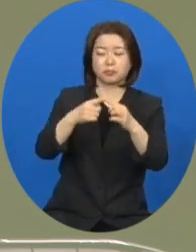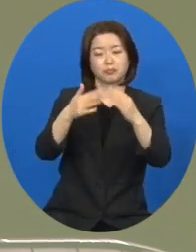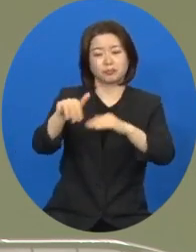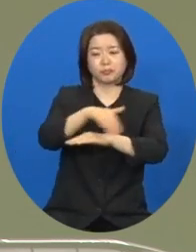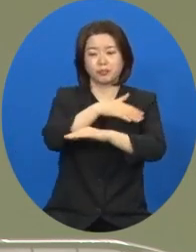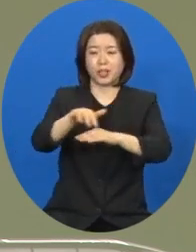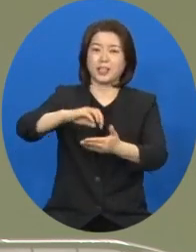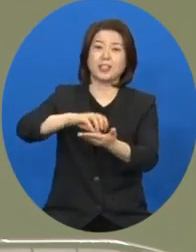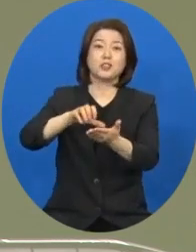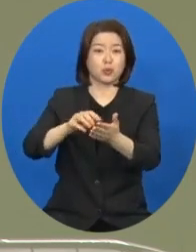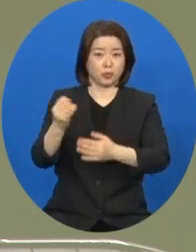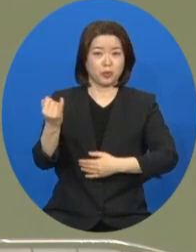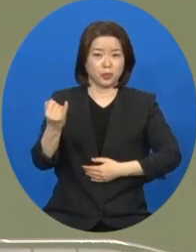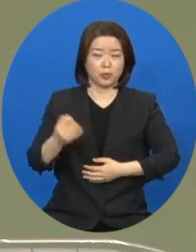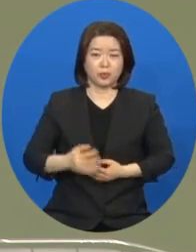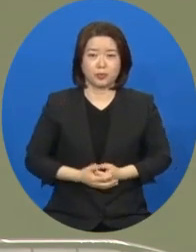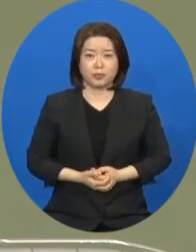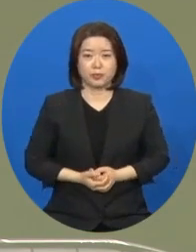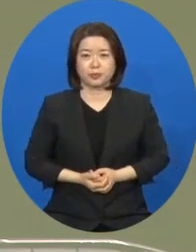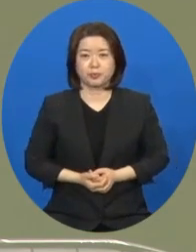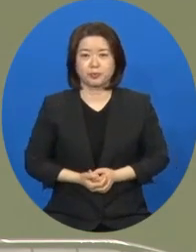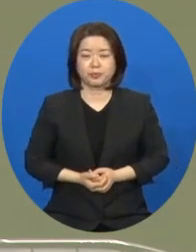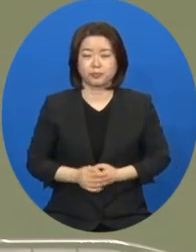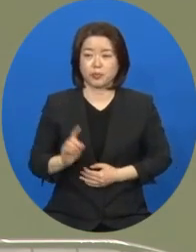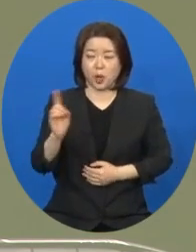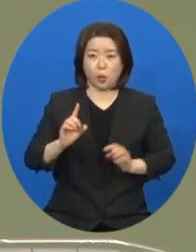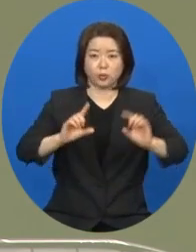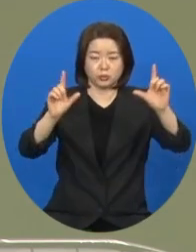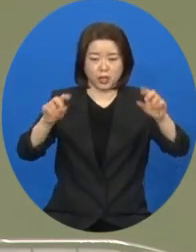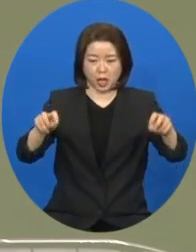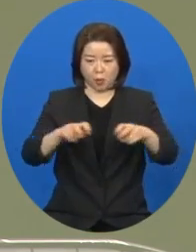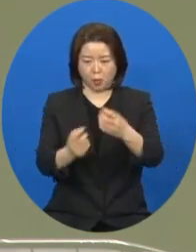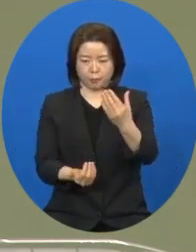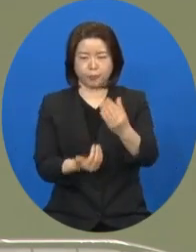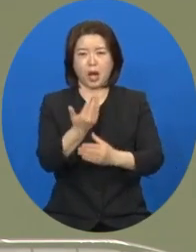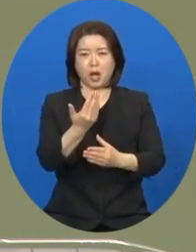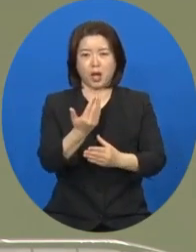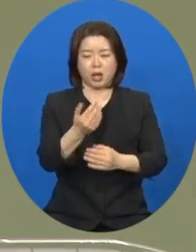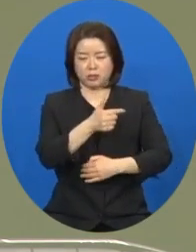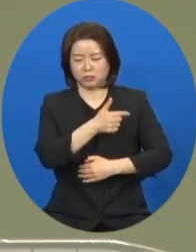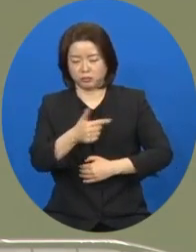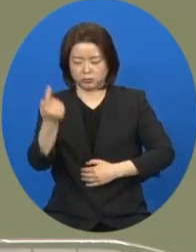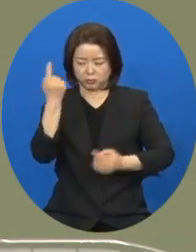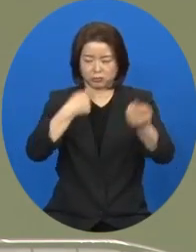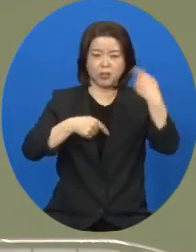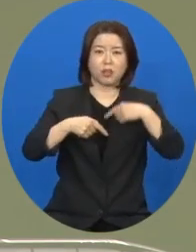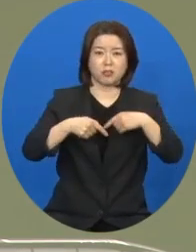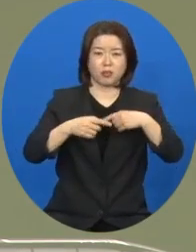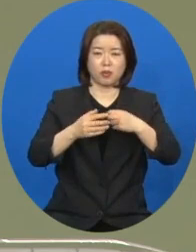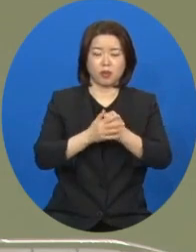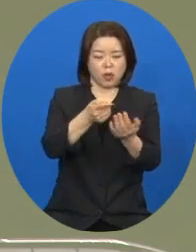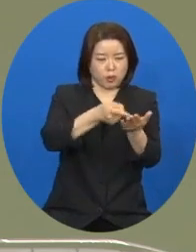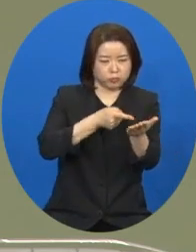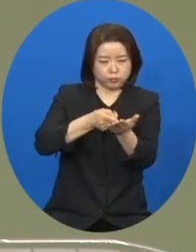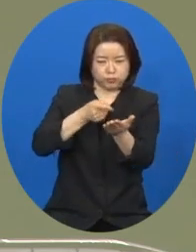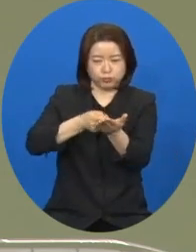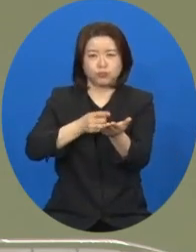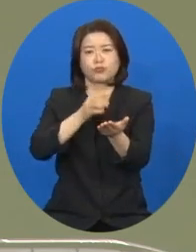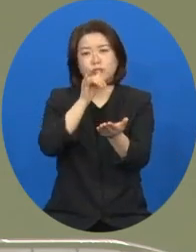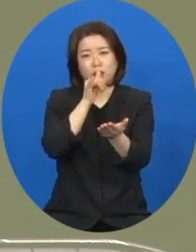정도였죠. 어느 날 교통사고가 났어요. 크게 다쳐서 수술도 하고